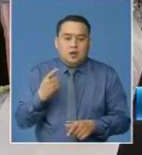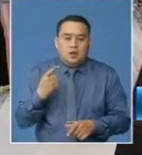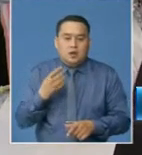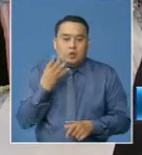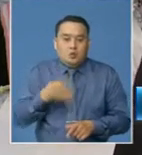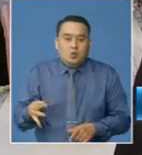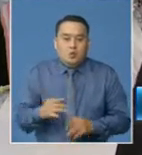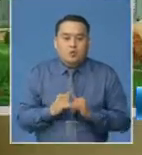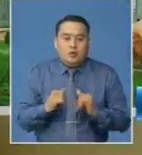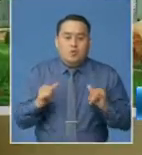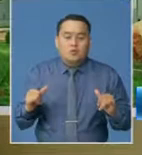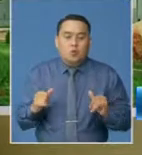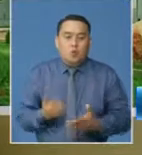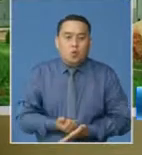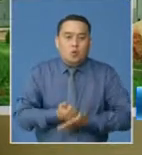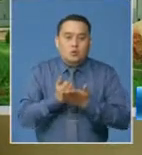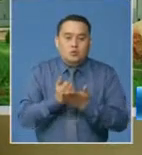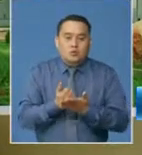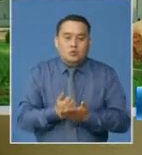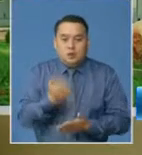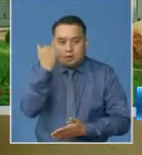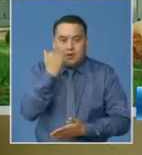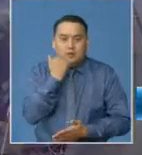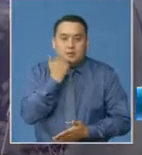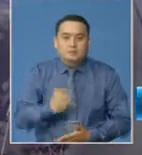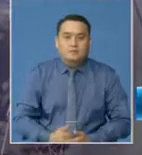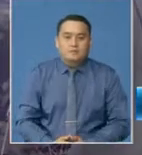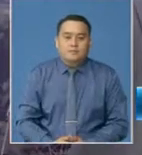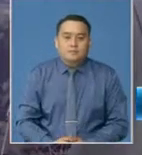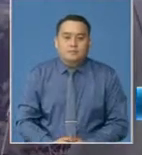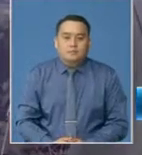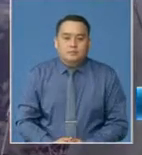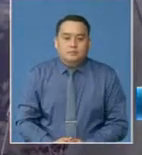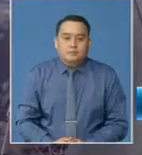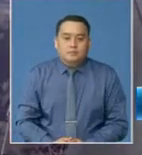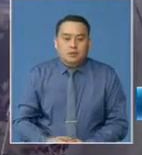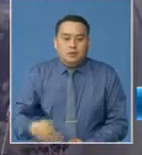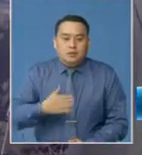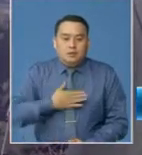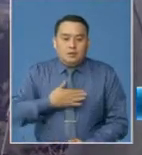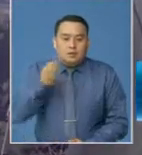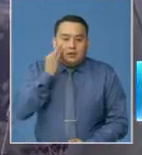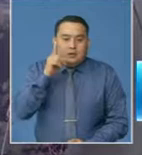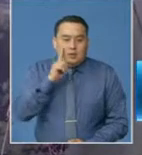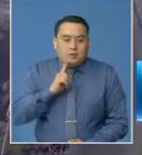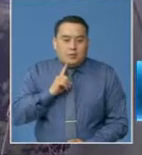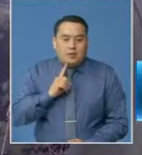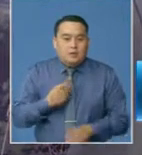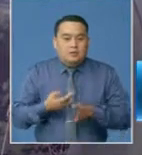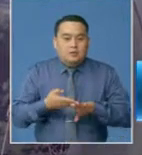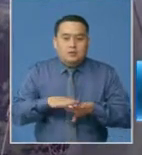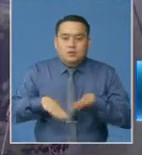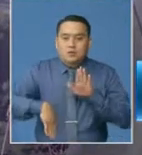өңірінде дамуына қолдау көрсеткен. Рахмет. Біздің балымыз өте жақсы бал ғой, сапасы жоғары, өте